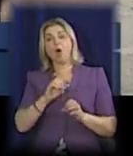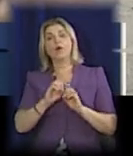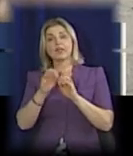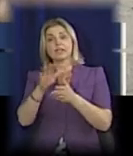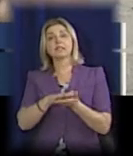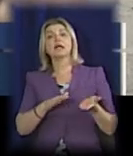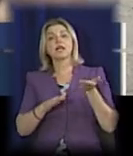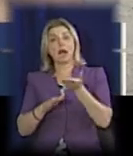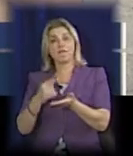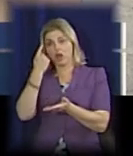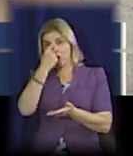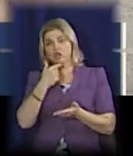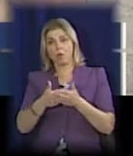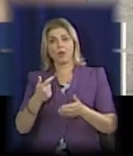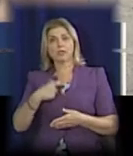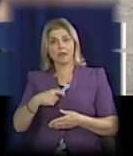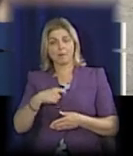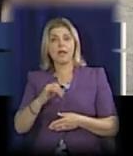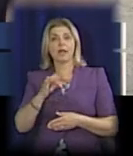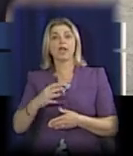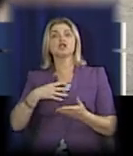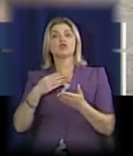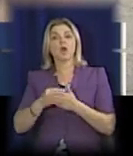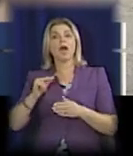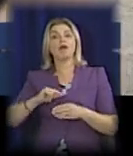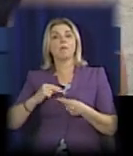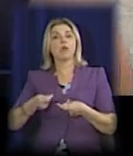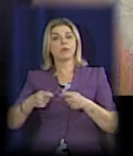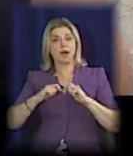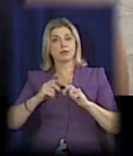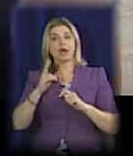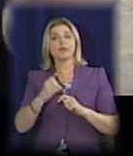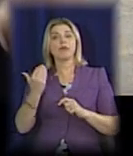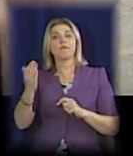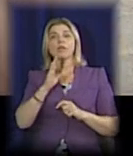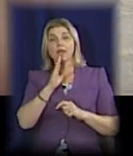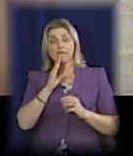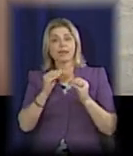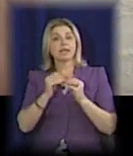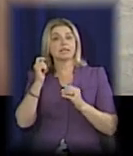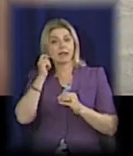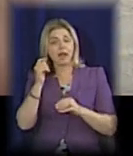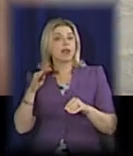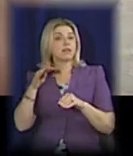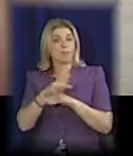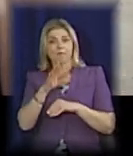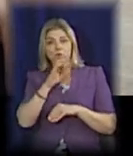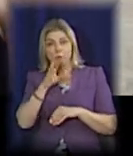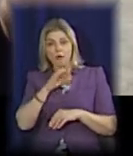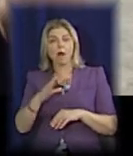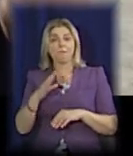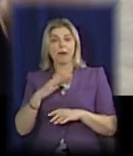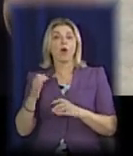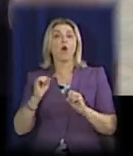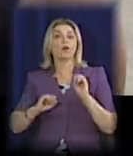В поліцію я віднесла заяву особисто від себе і від своїх роботодавців, тому що на їх дівчинку 10-річну напав собака. Сусіди її відбивали від цієї